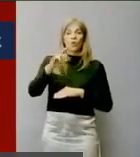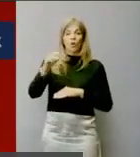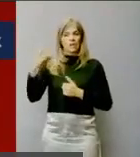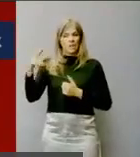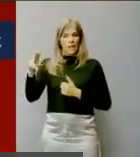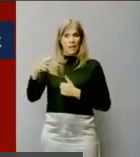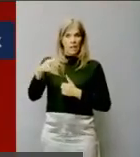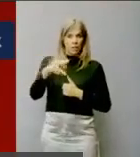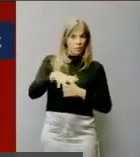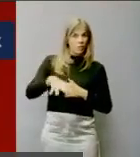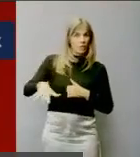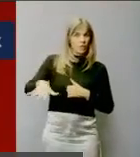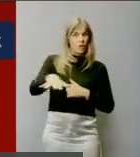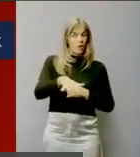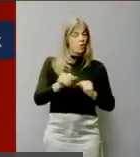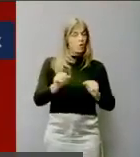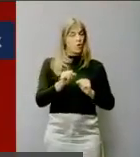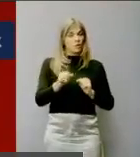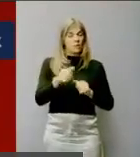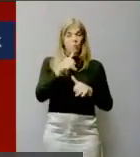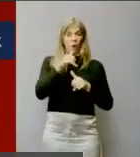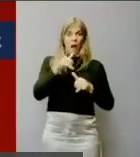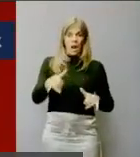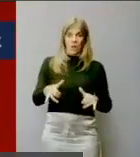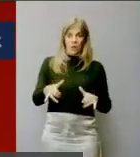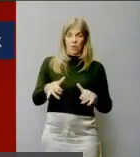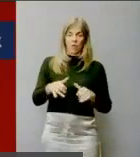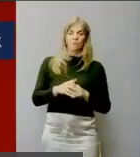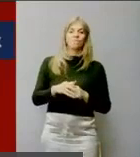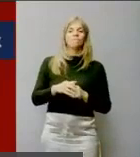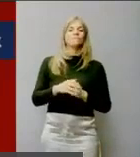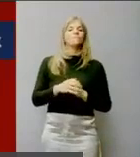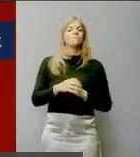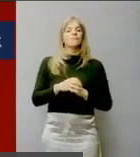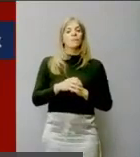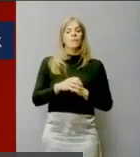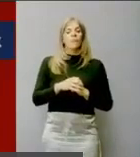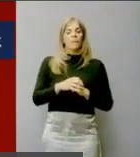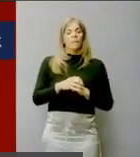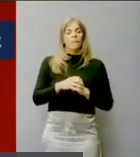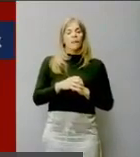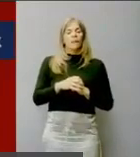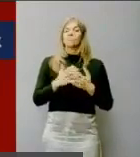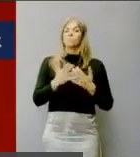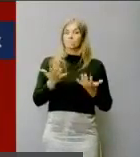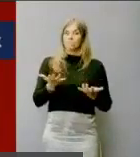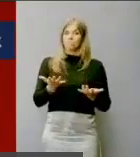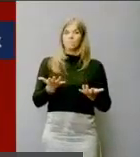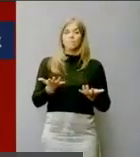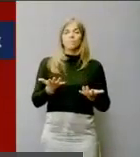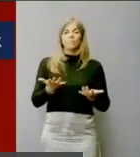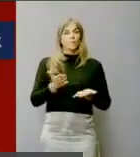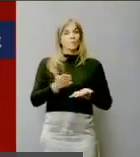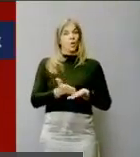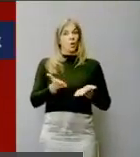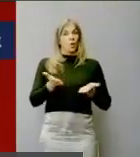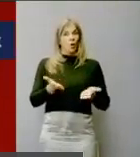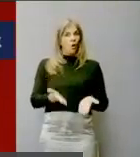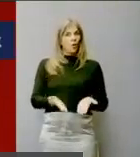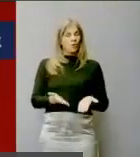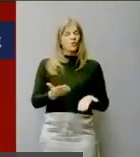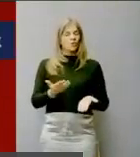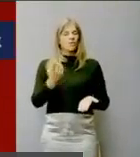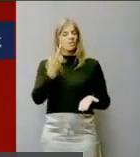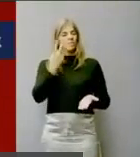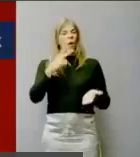non si poteva appunto consumare la sostanza alcolica oggi visto che purtroppo il problema si è ripresentato